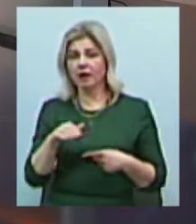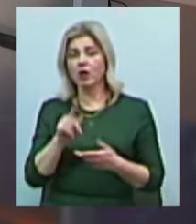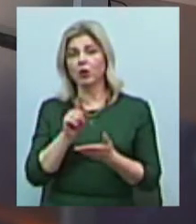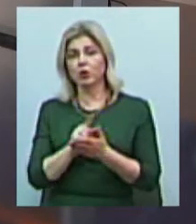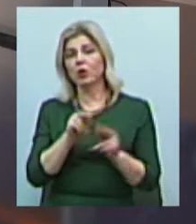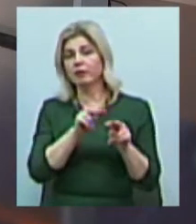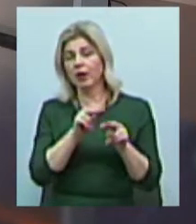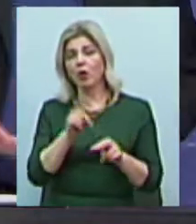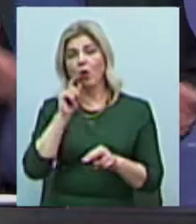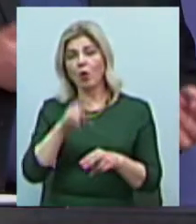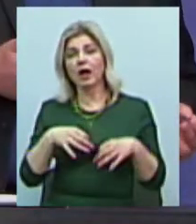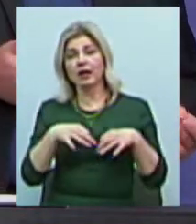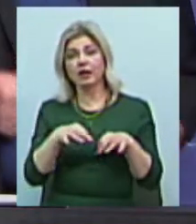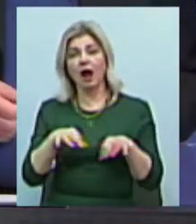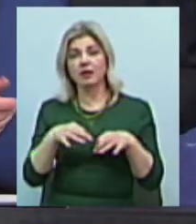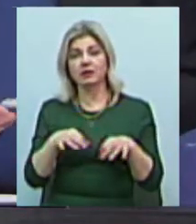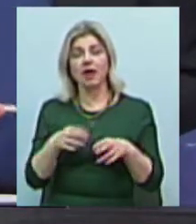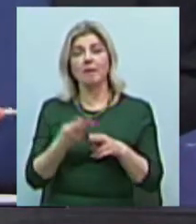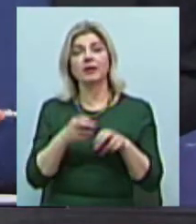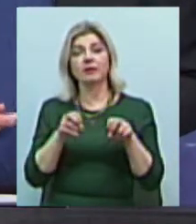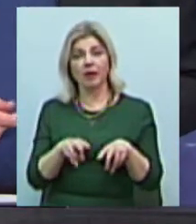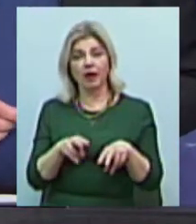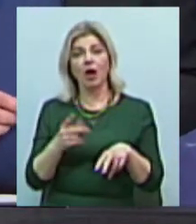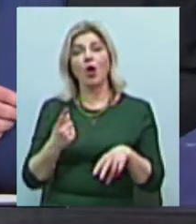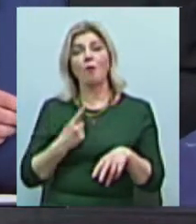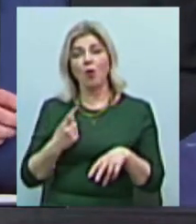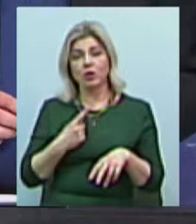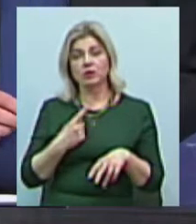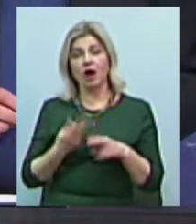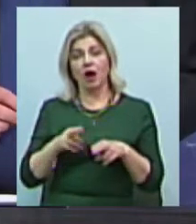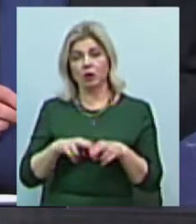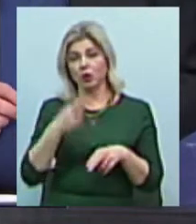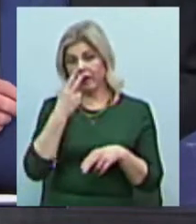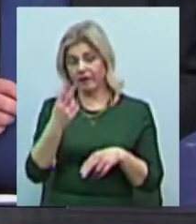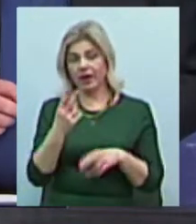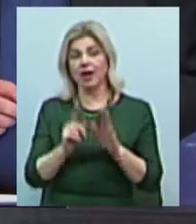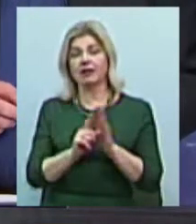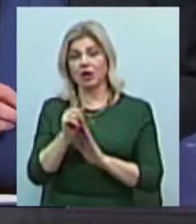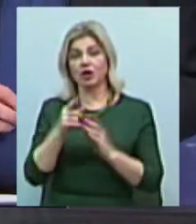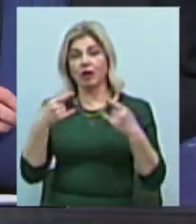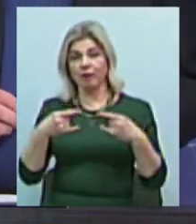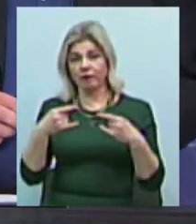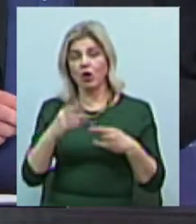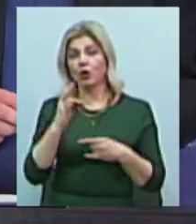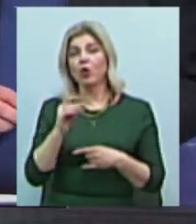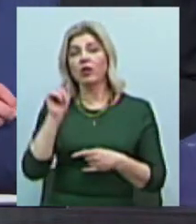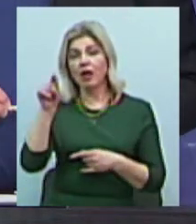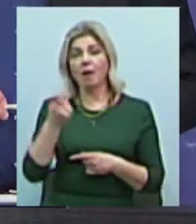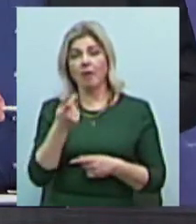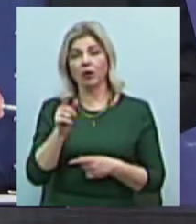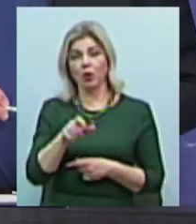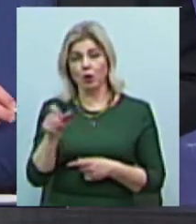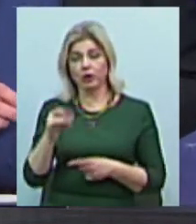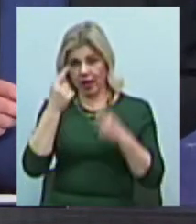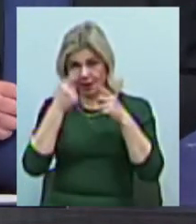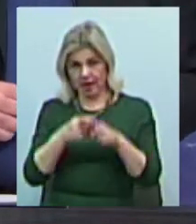стежити Укртрансбезпека, пост якої ми бачили в сюжеті на початку програми, але в них дуже мало людей. Та й техніки